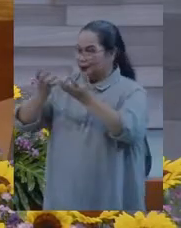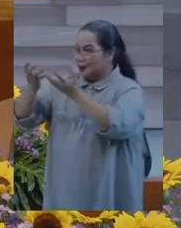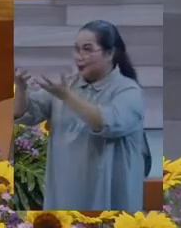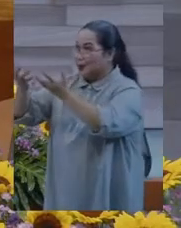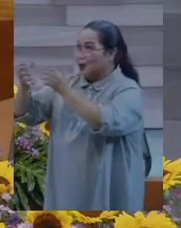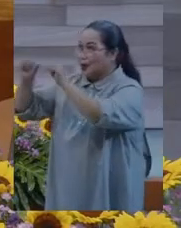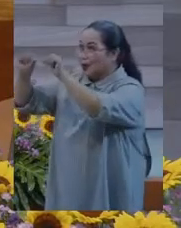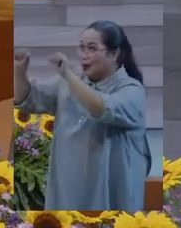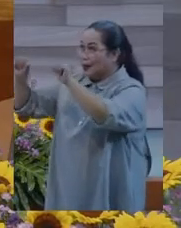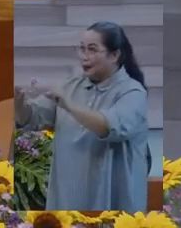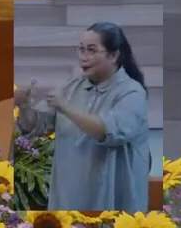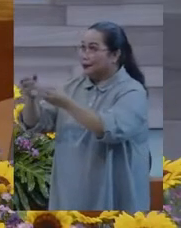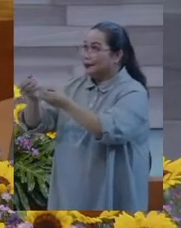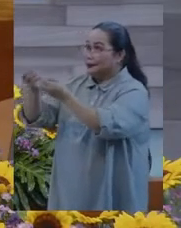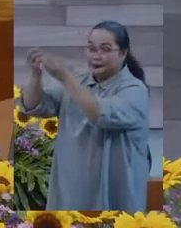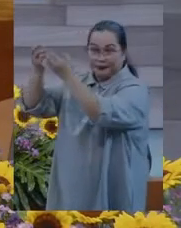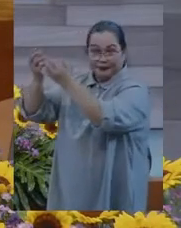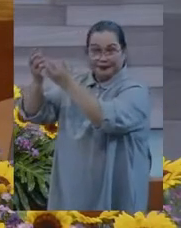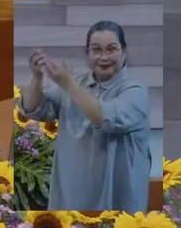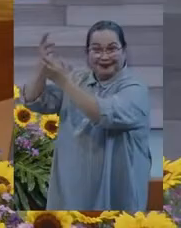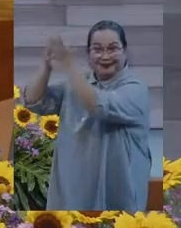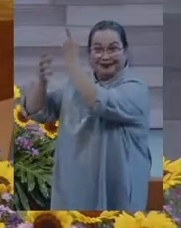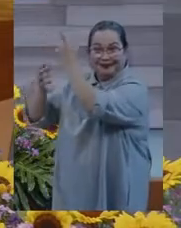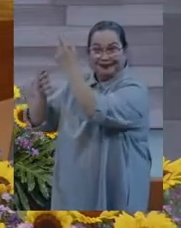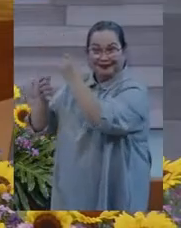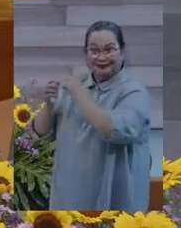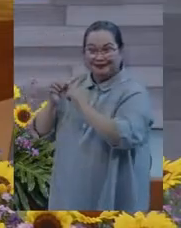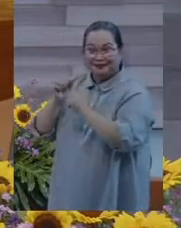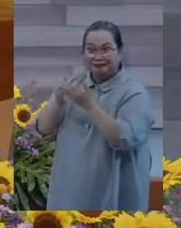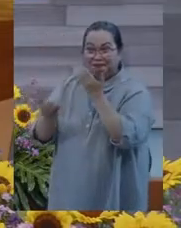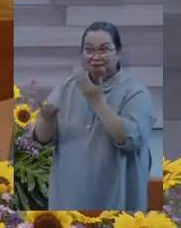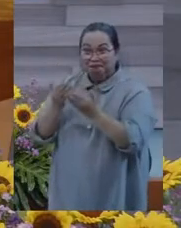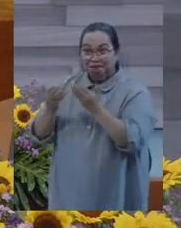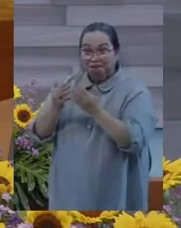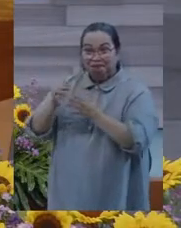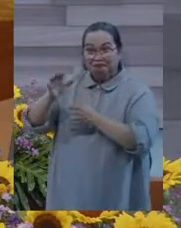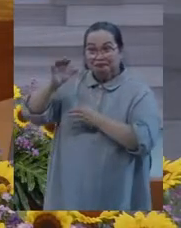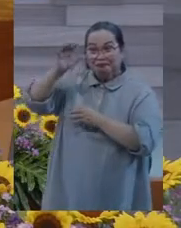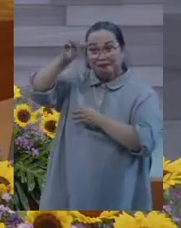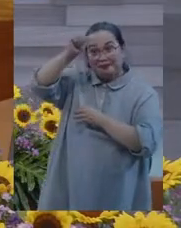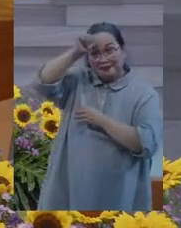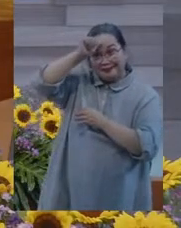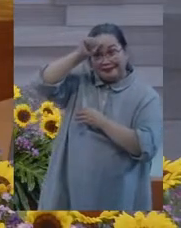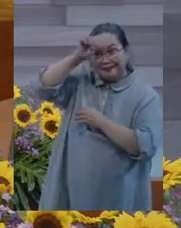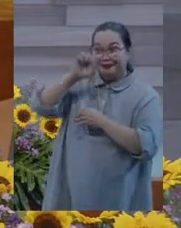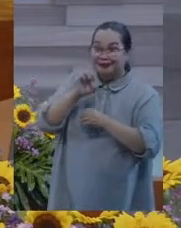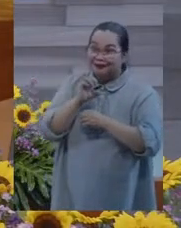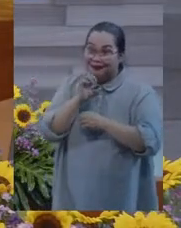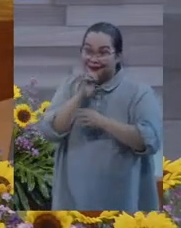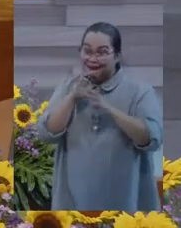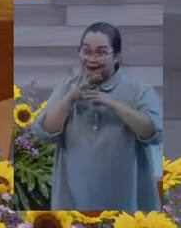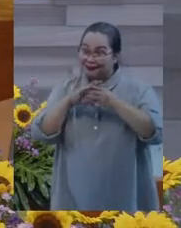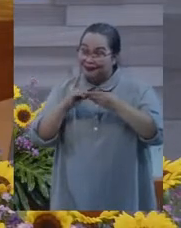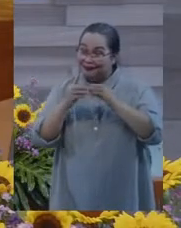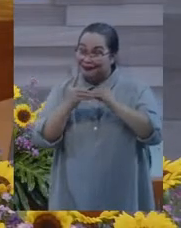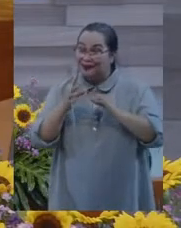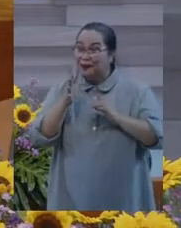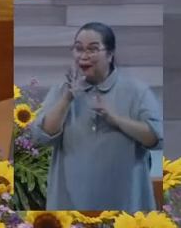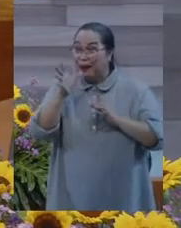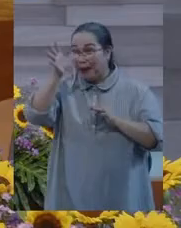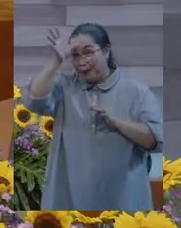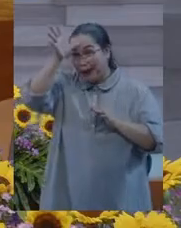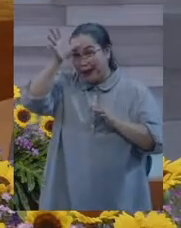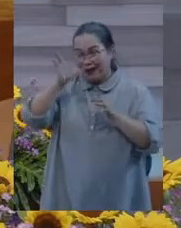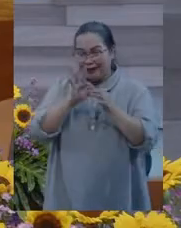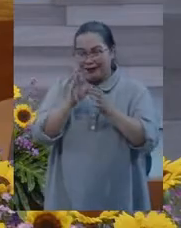alay. Malamang, ikinwento ni Adam and Eve sa kanila ang kanilang paghulog